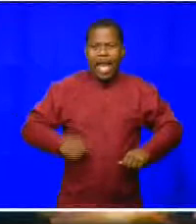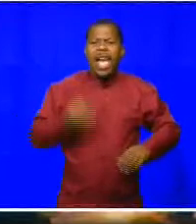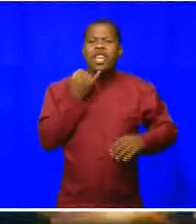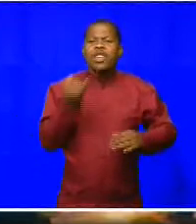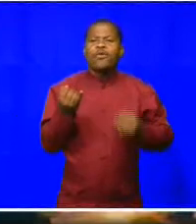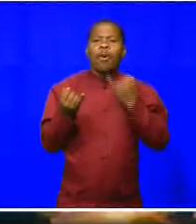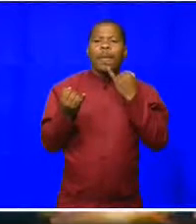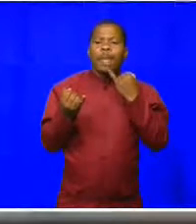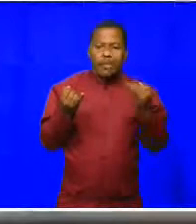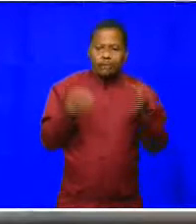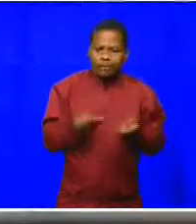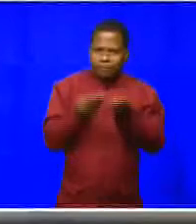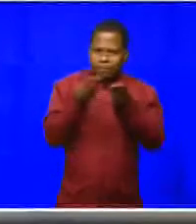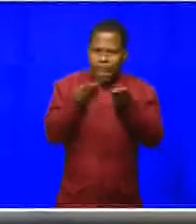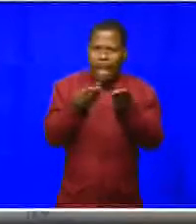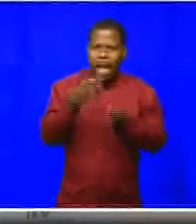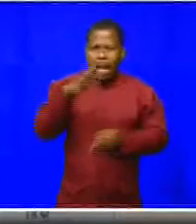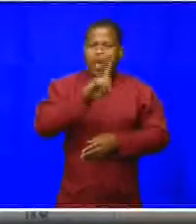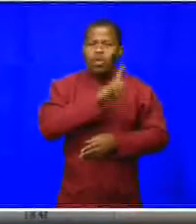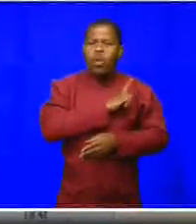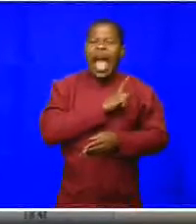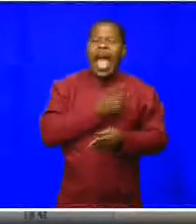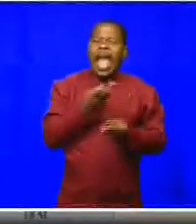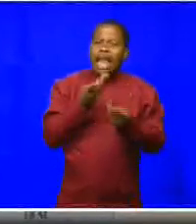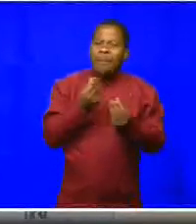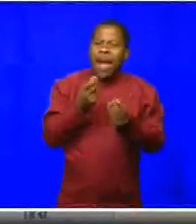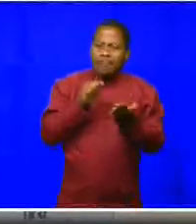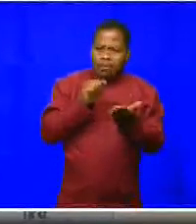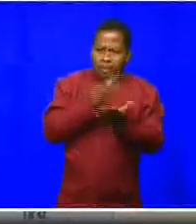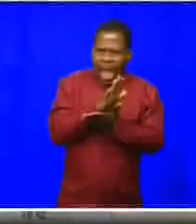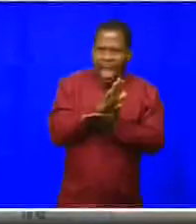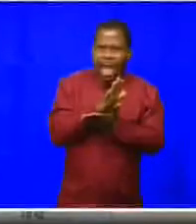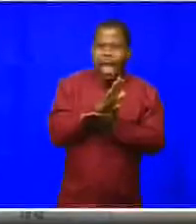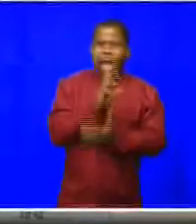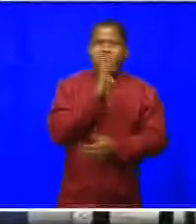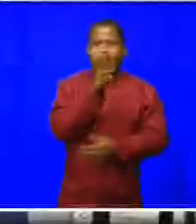Kisho ngabhalane lomkhulu ehhovisini leliphini landunankulu makhosi.